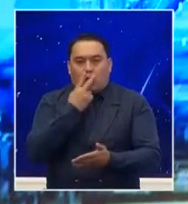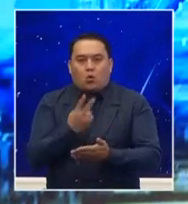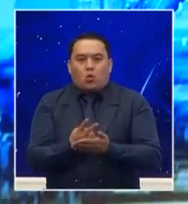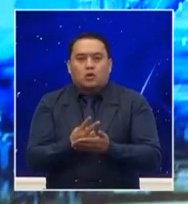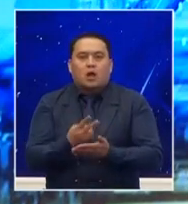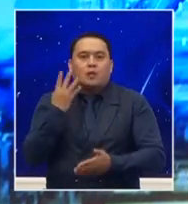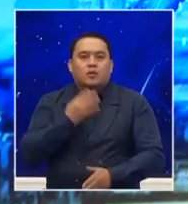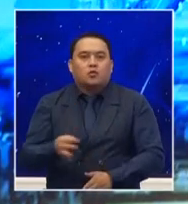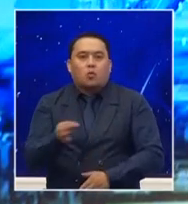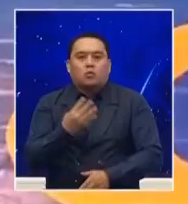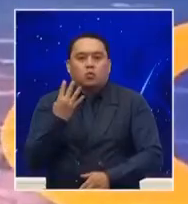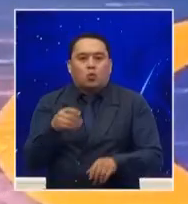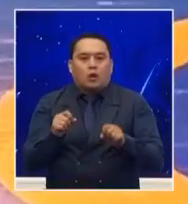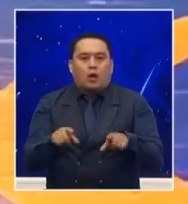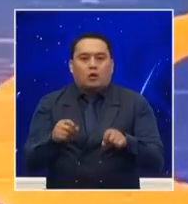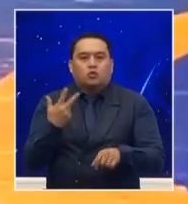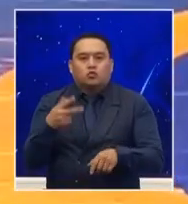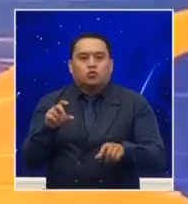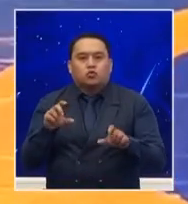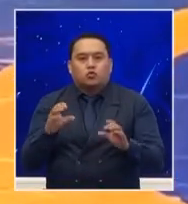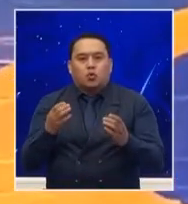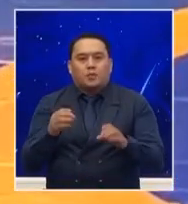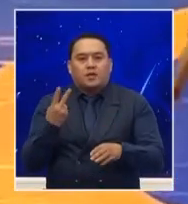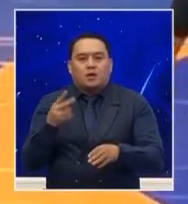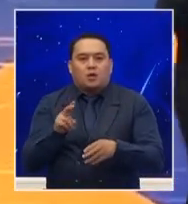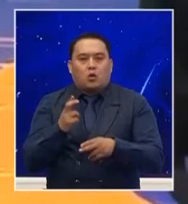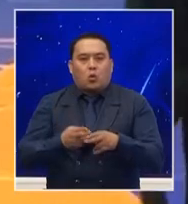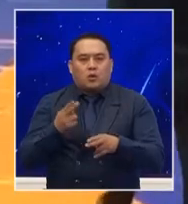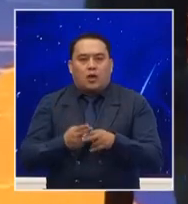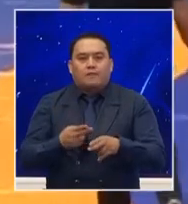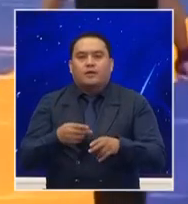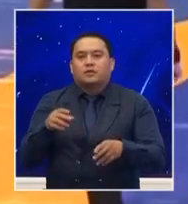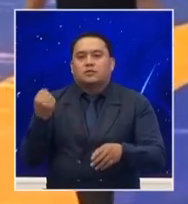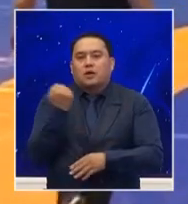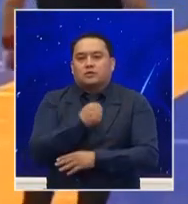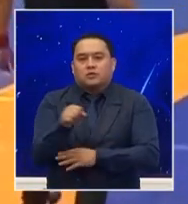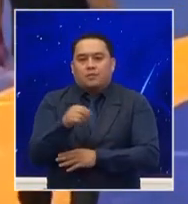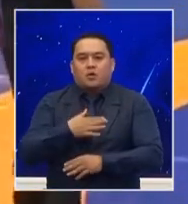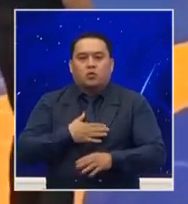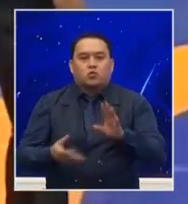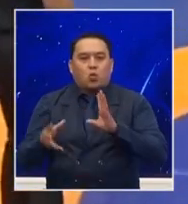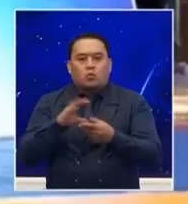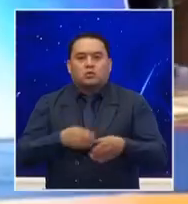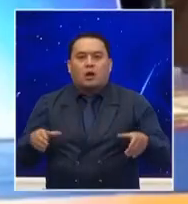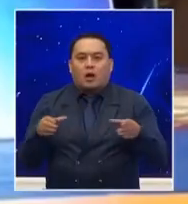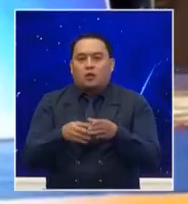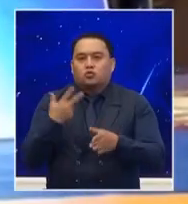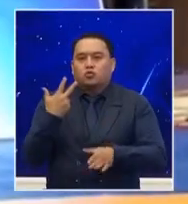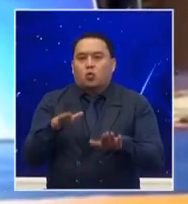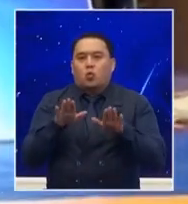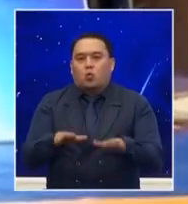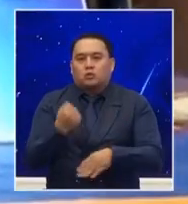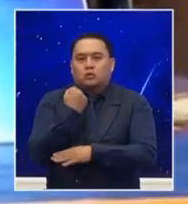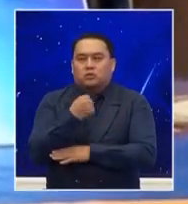көрсетті. Жетісулықтар 4 алтын, 3 күміс және 2 қола медаль еншіледі. Осылайша балуандарымыз жалпы командалық есепте 3-ші